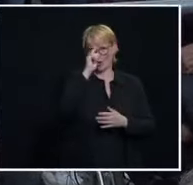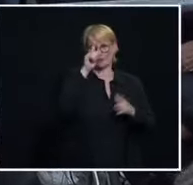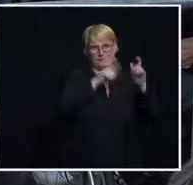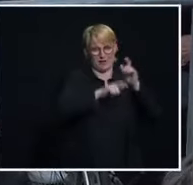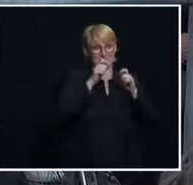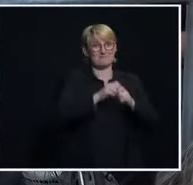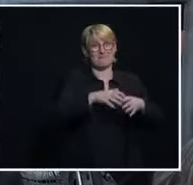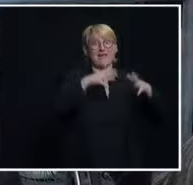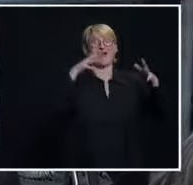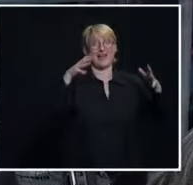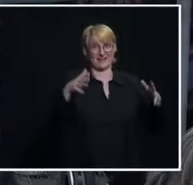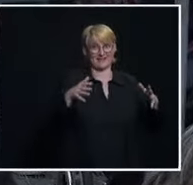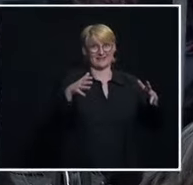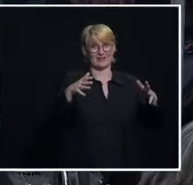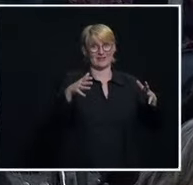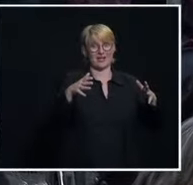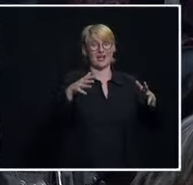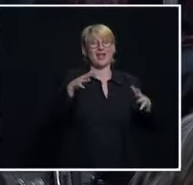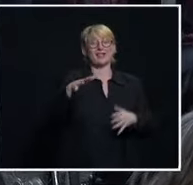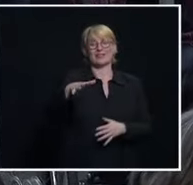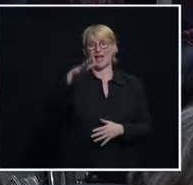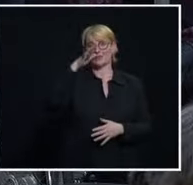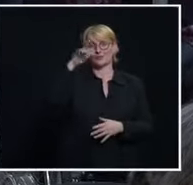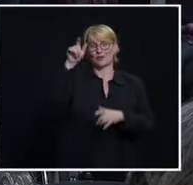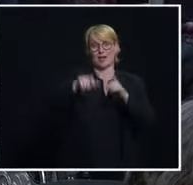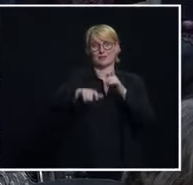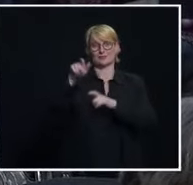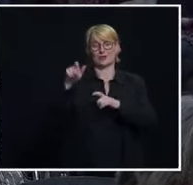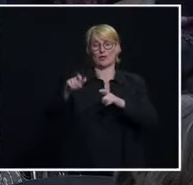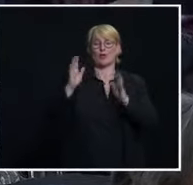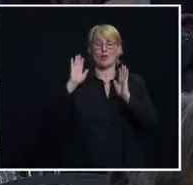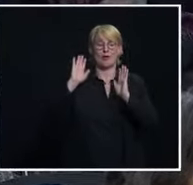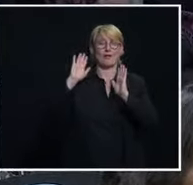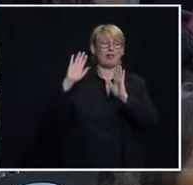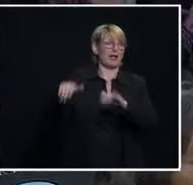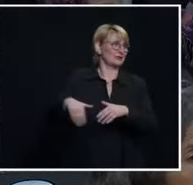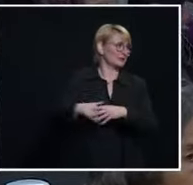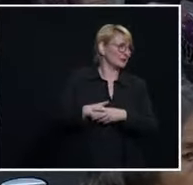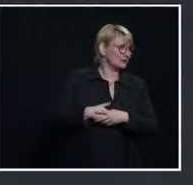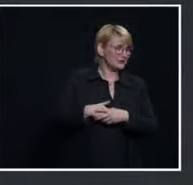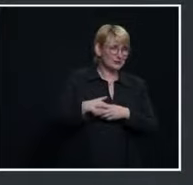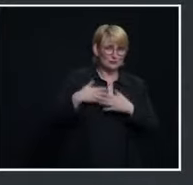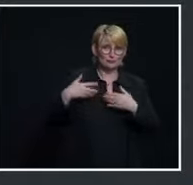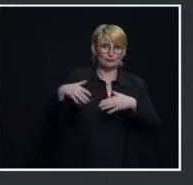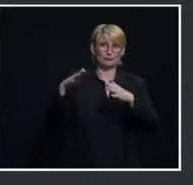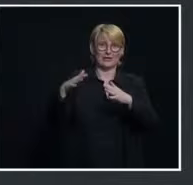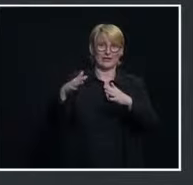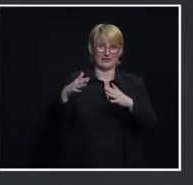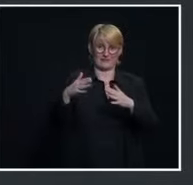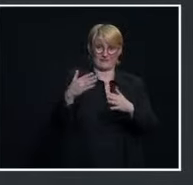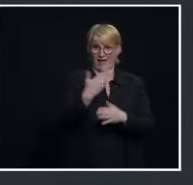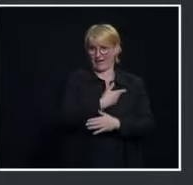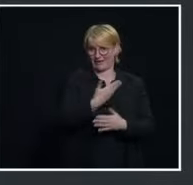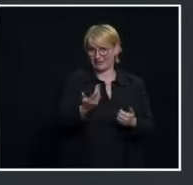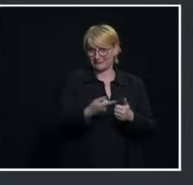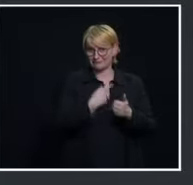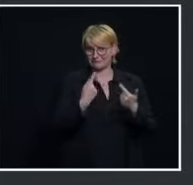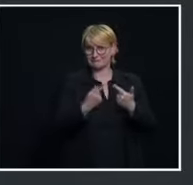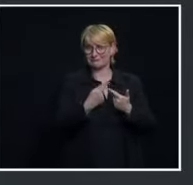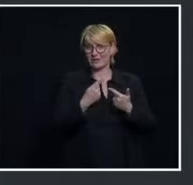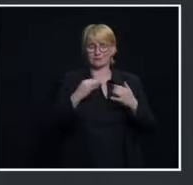Deutschland die Nationalsozialisten gewähren ließ. Aus Feigheit,